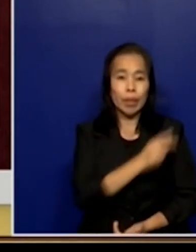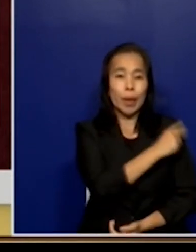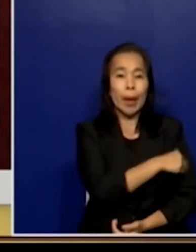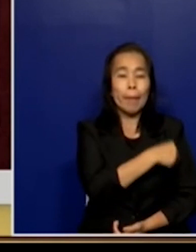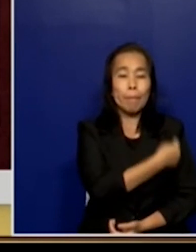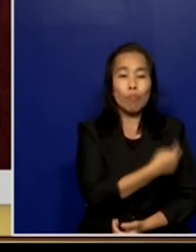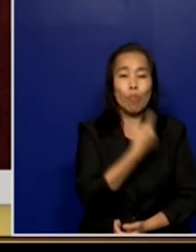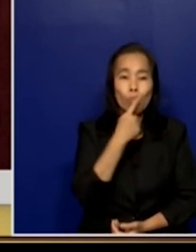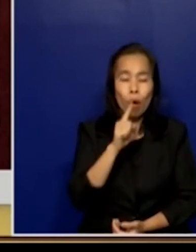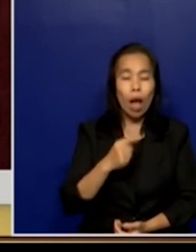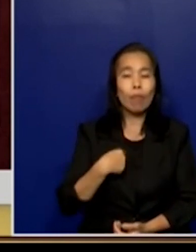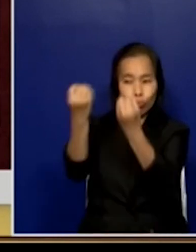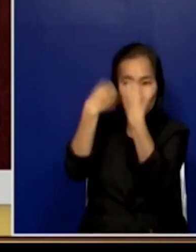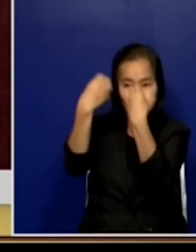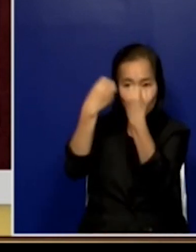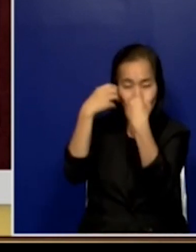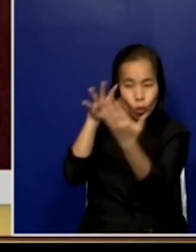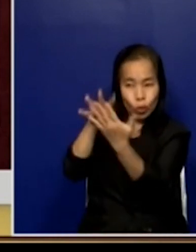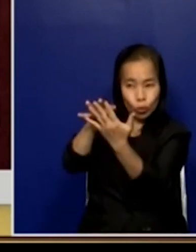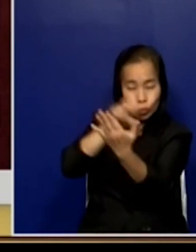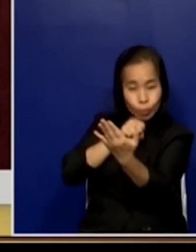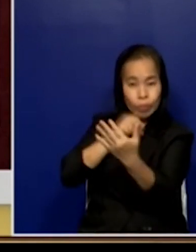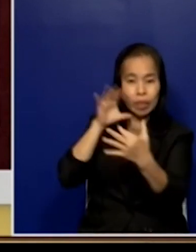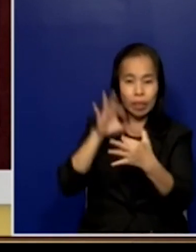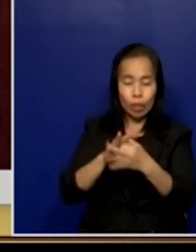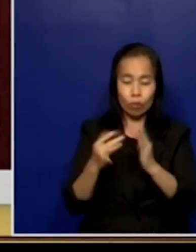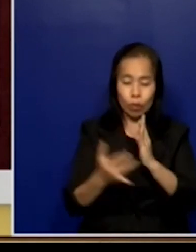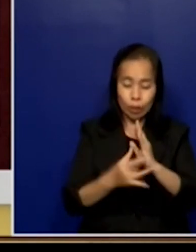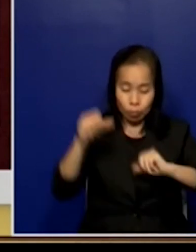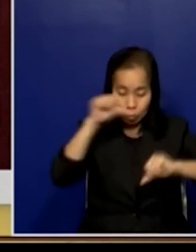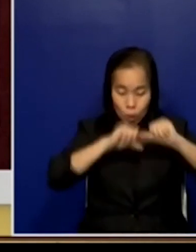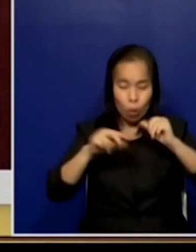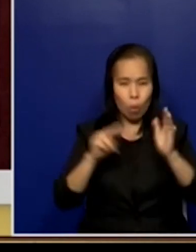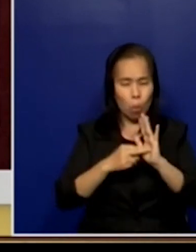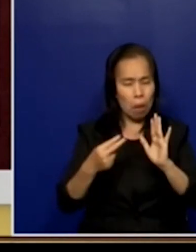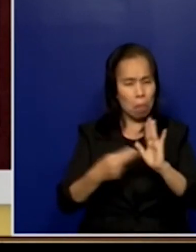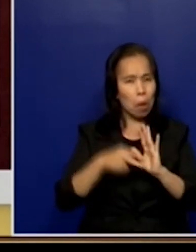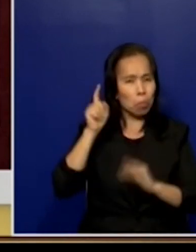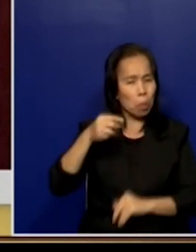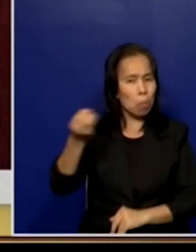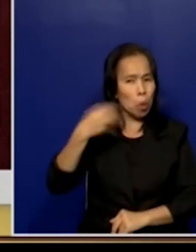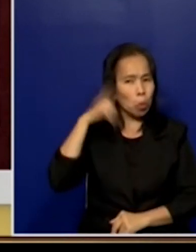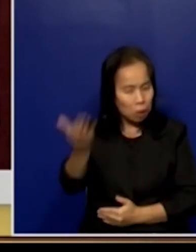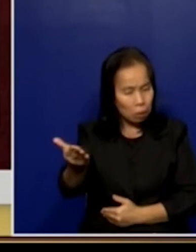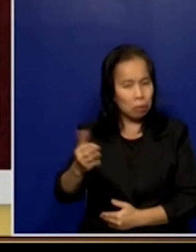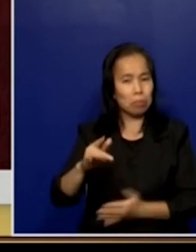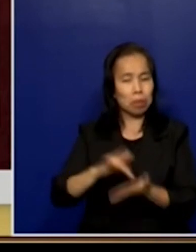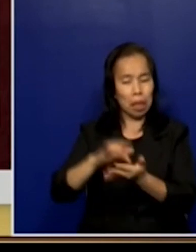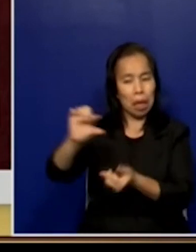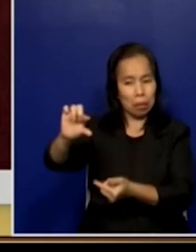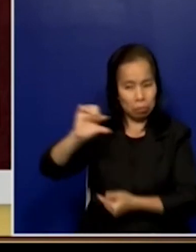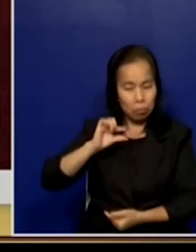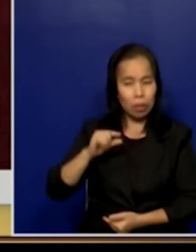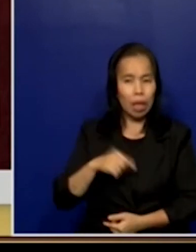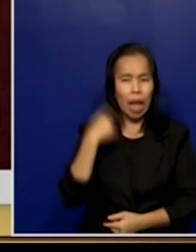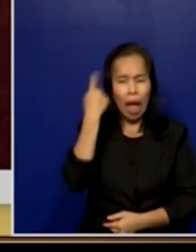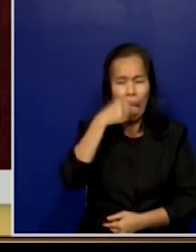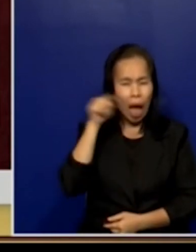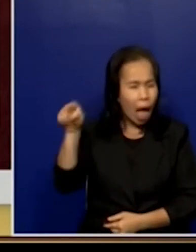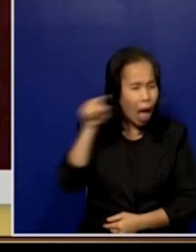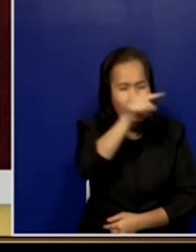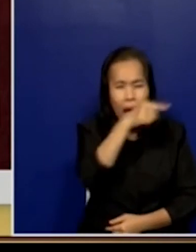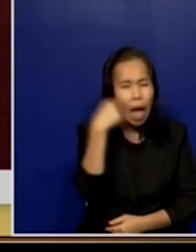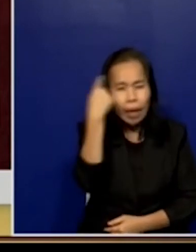วาจะถ่ายท่อเทคโนโยีให้เราเขาเหมอนกับว่าผูกมดไ้ว่าคุณจะตองซ้อวัซีนจเขาด้วยเขาคืใครคร ท่ประทาน